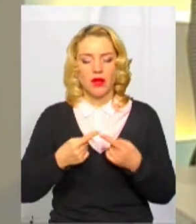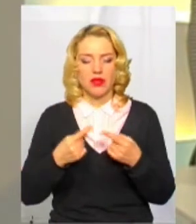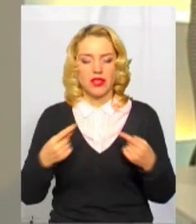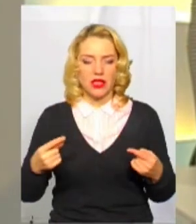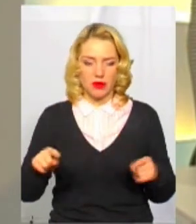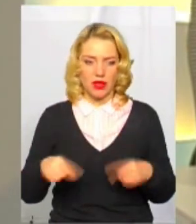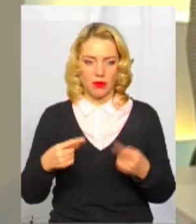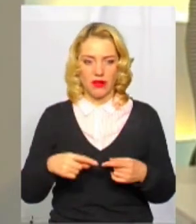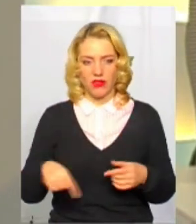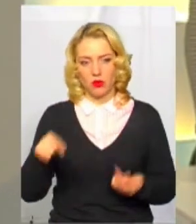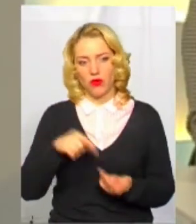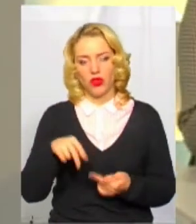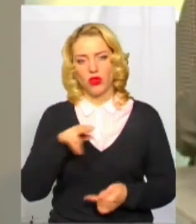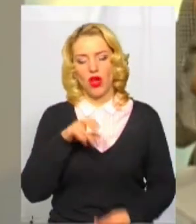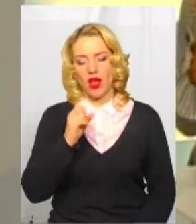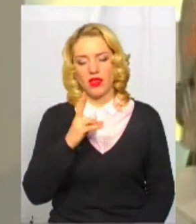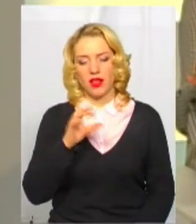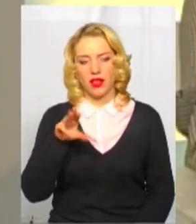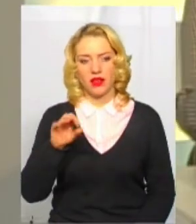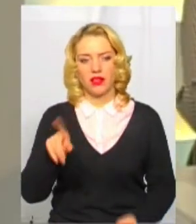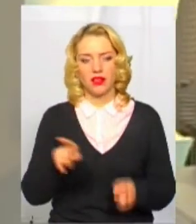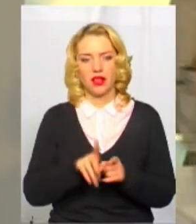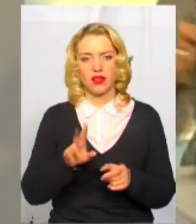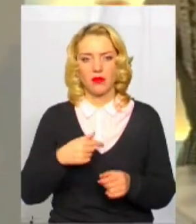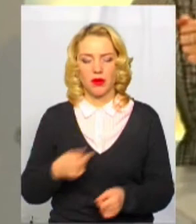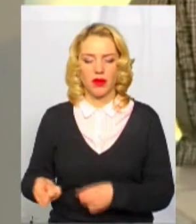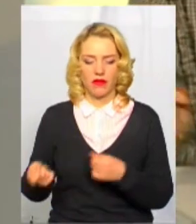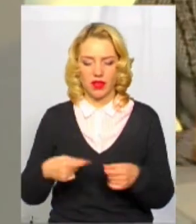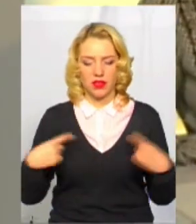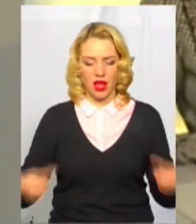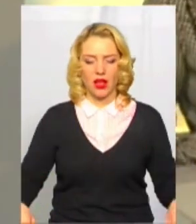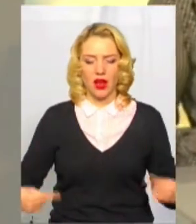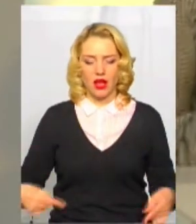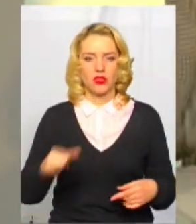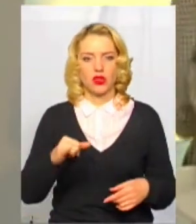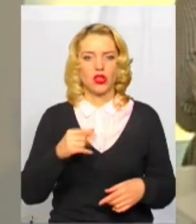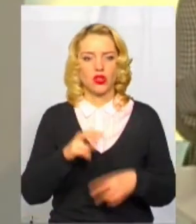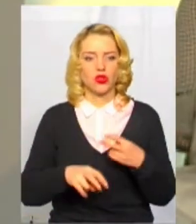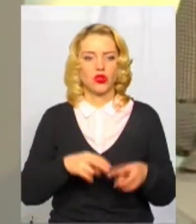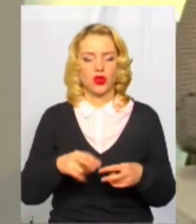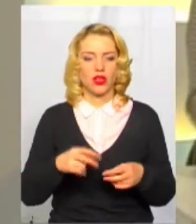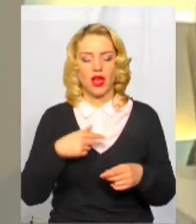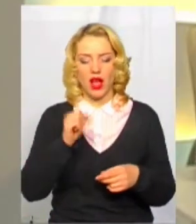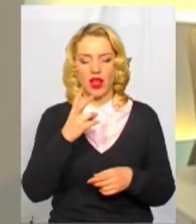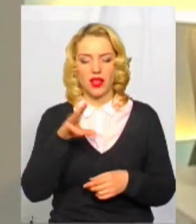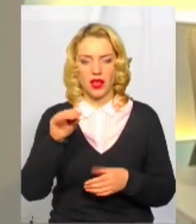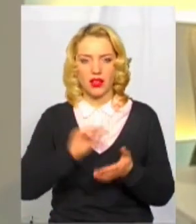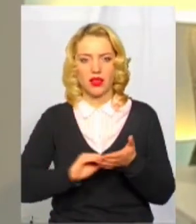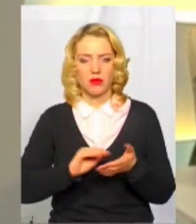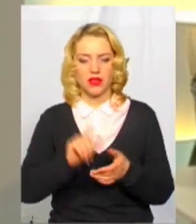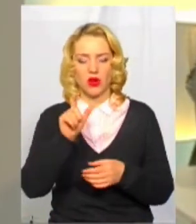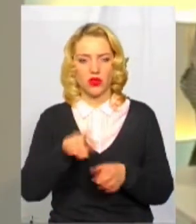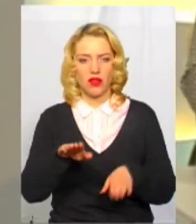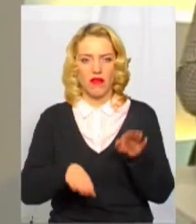реабілітації відповідно до анкети. Не так, як раніше, привезли коляски, і ми шукаємо, який людині підійде. А зараз анкети написано: людина такої